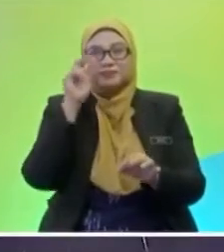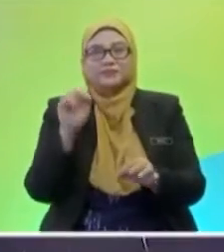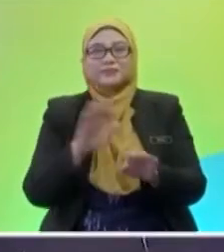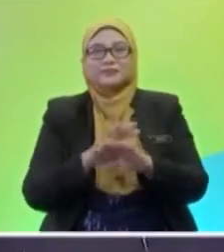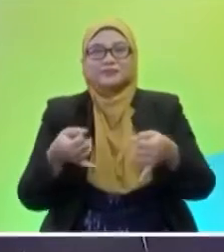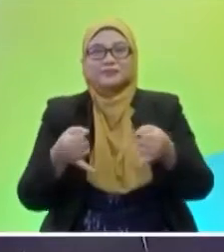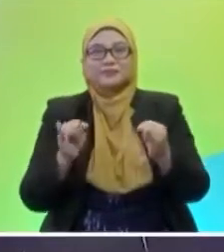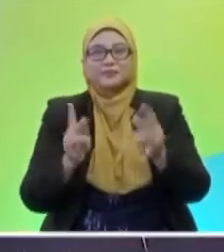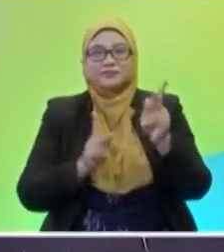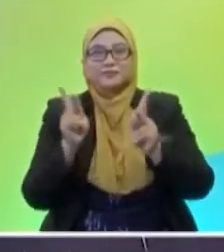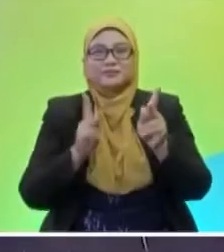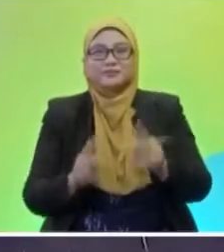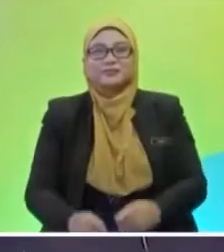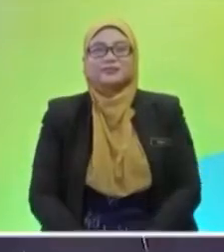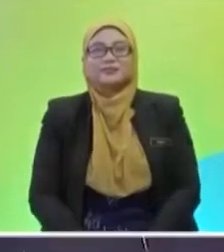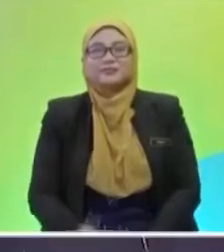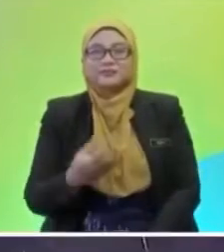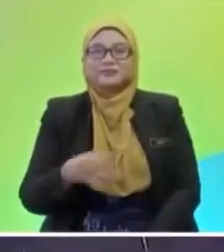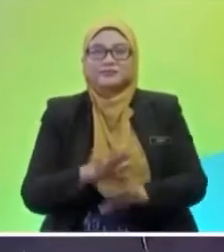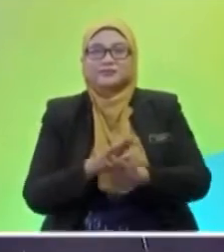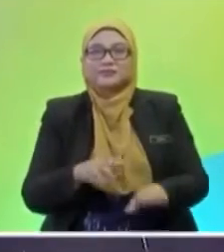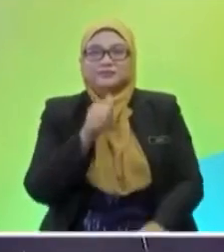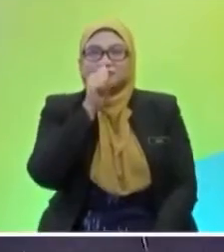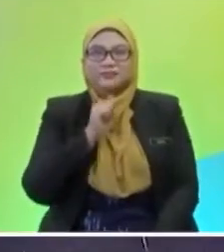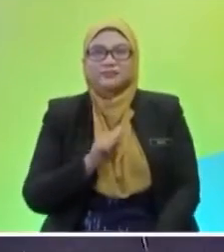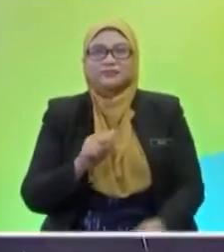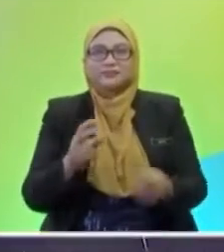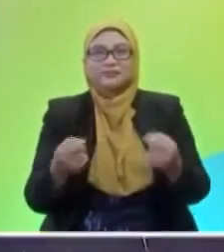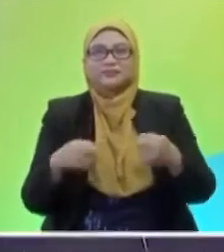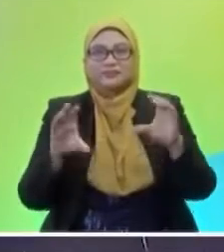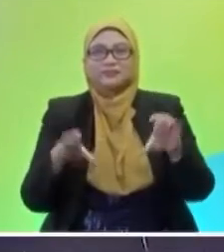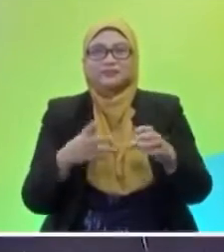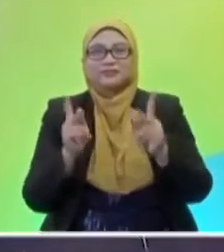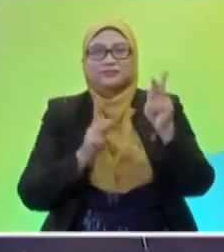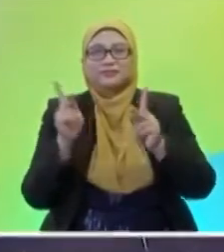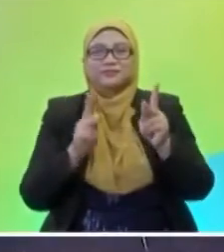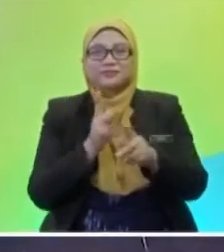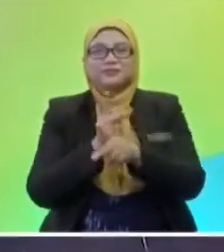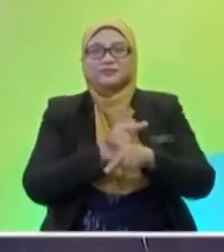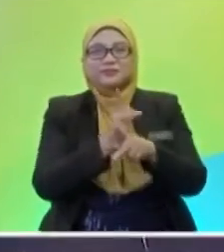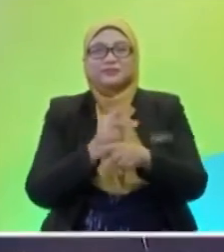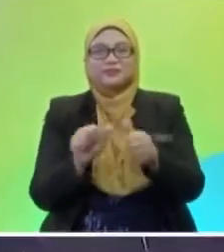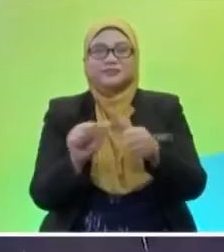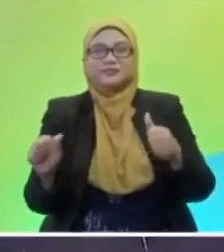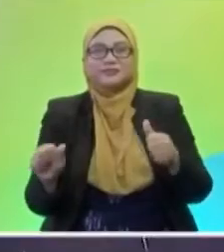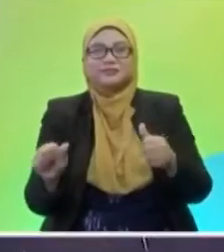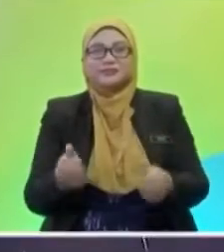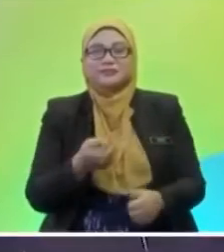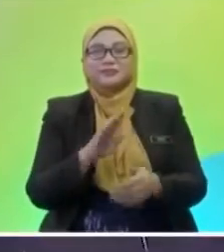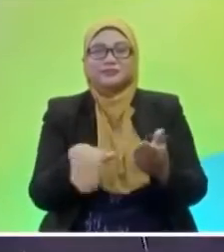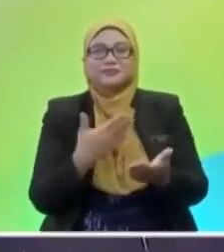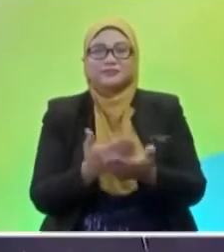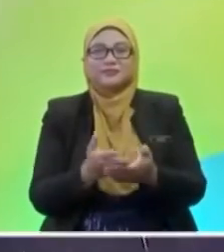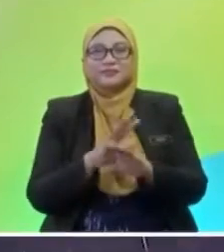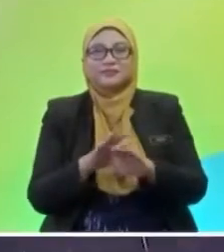meja ni sangat penting. Betul. Baiklah cikgu, saya dah tak sabar nak membuat kereta kawalan jauh. Jadi anda yang tak sabar juga, jangan lupa untuk setia menonton